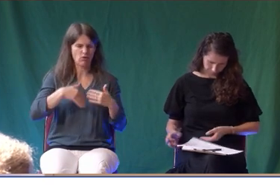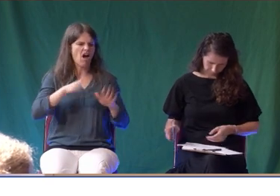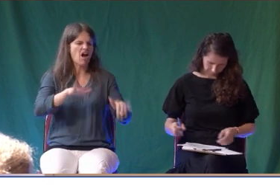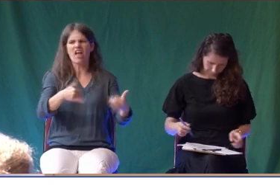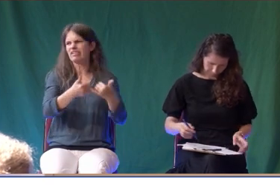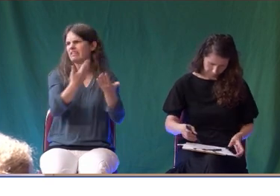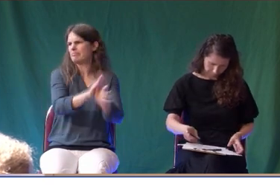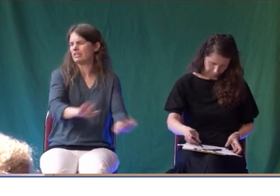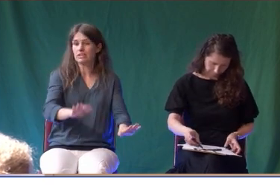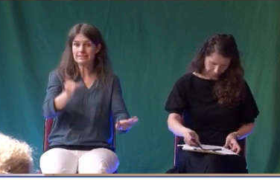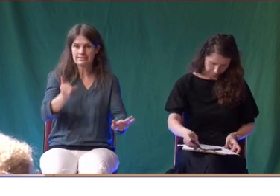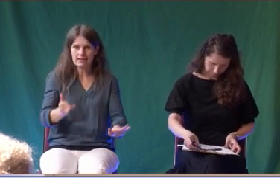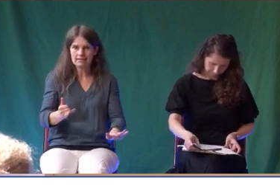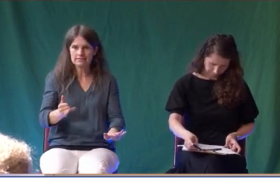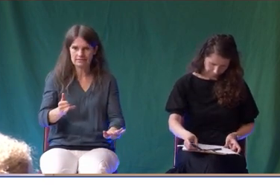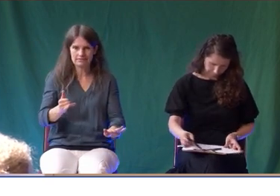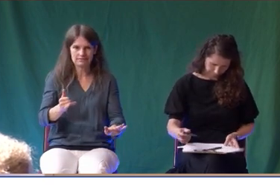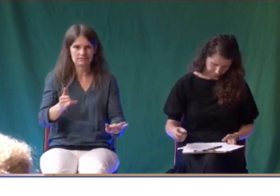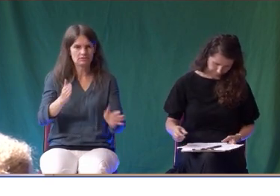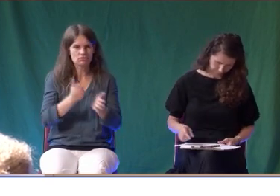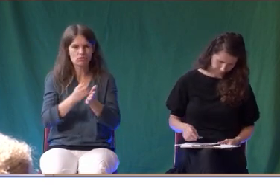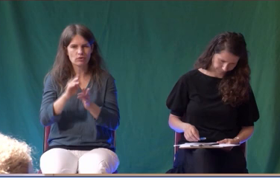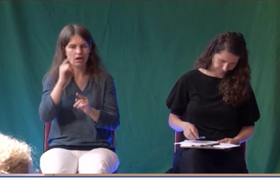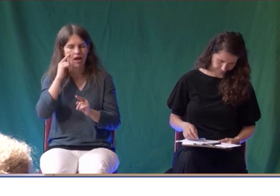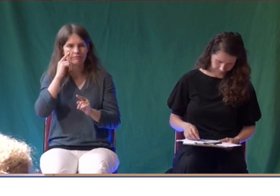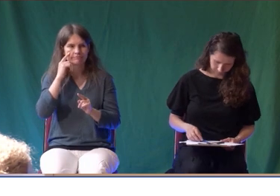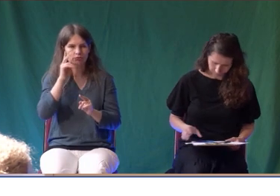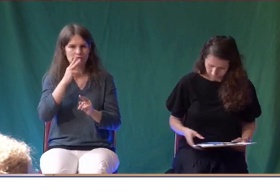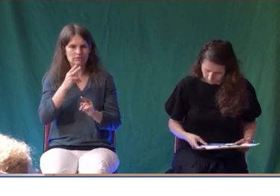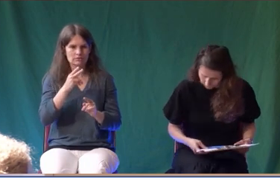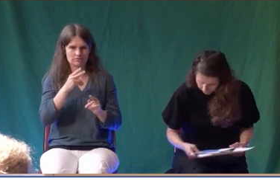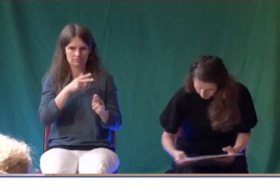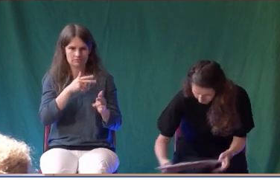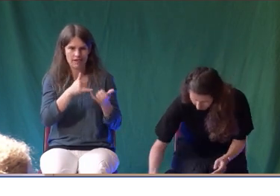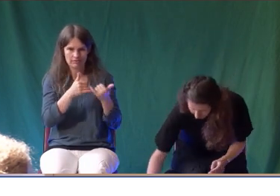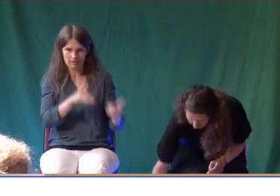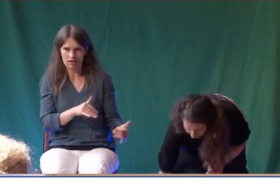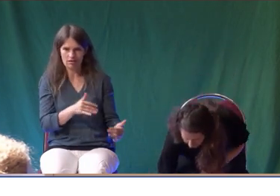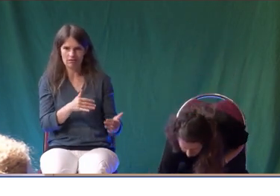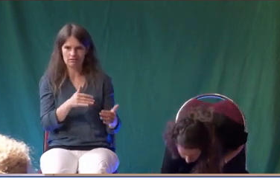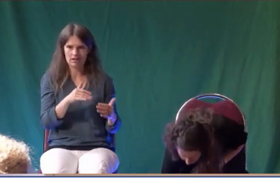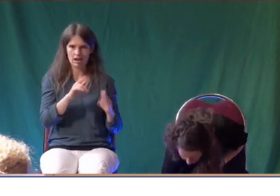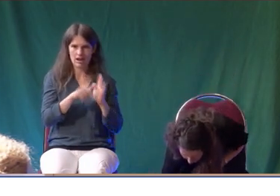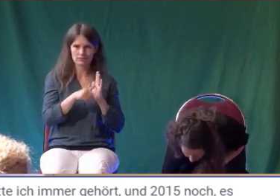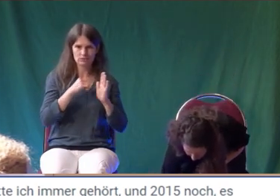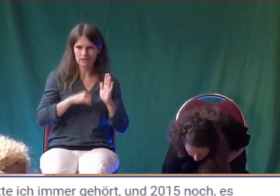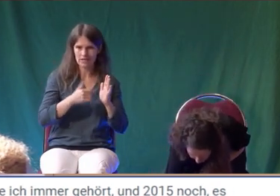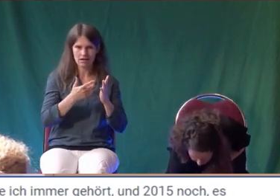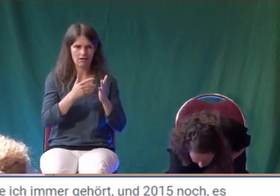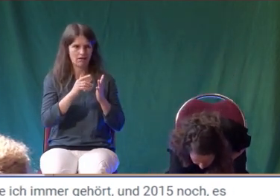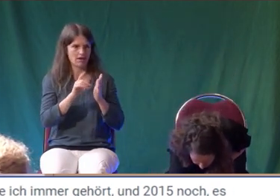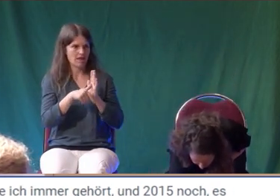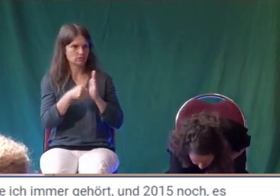sehen wir jetzt 2023 doch dass Eltern bei den Leistungsträgern Leistungsanbietern auch in der Politik